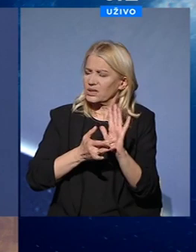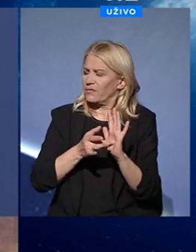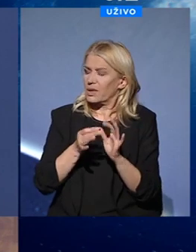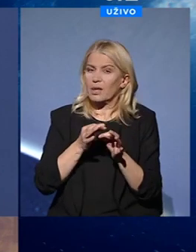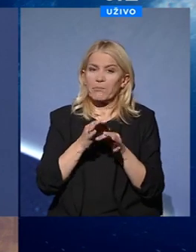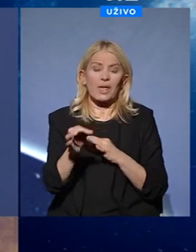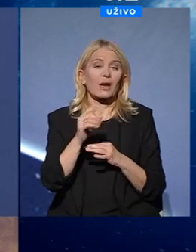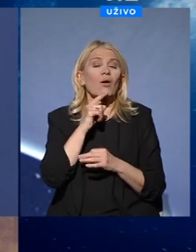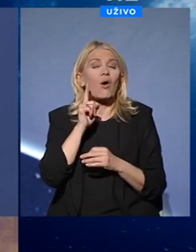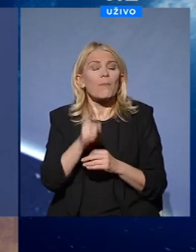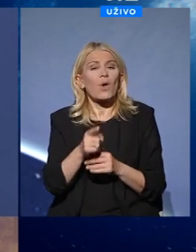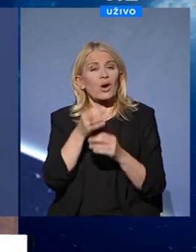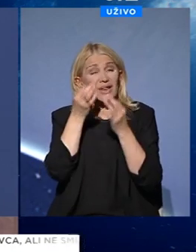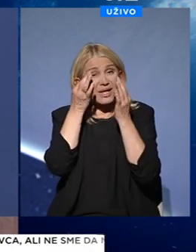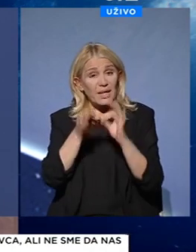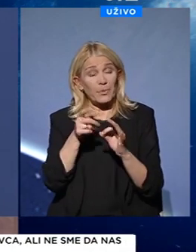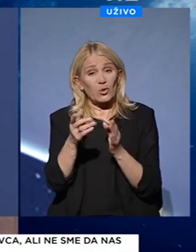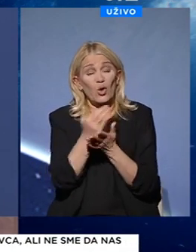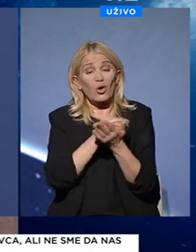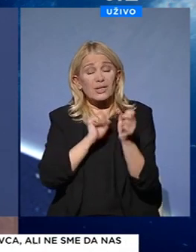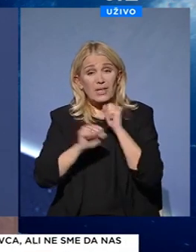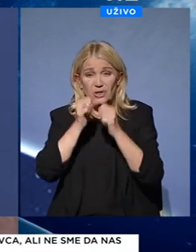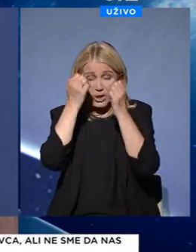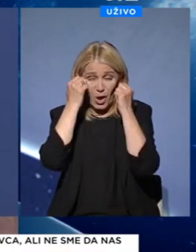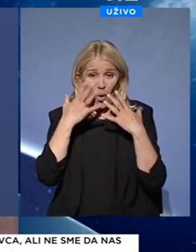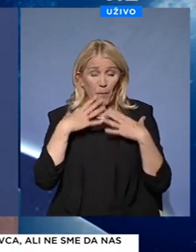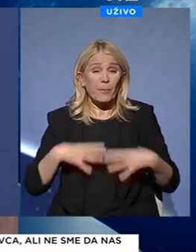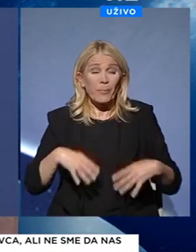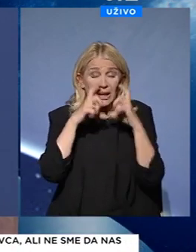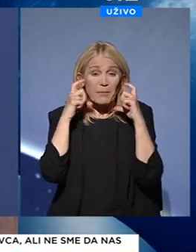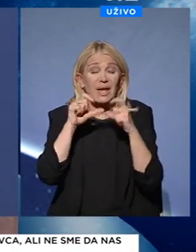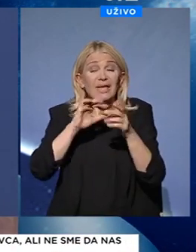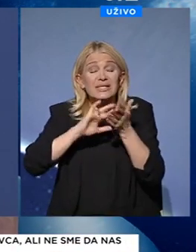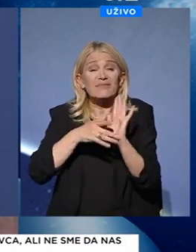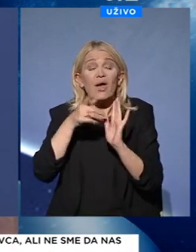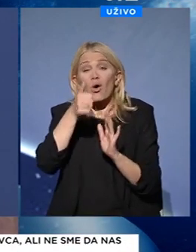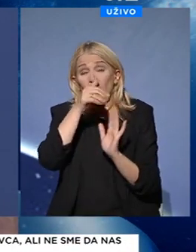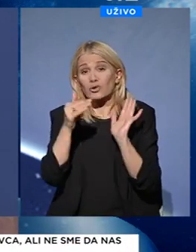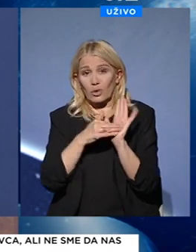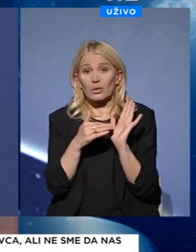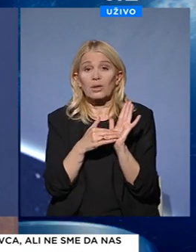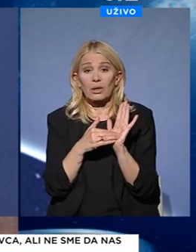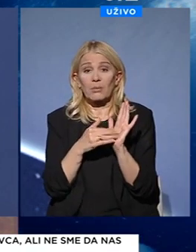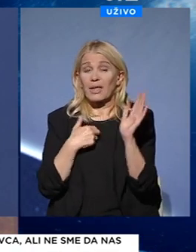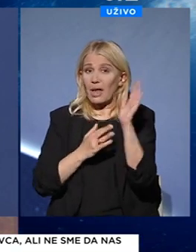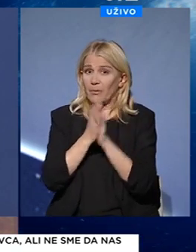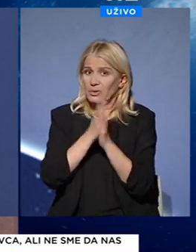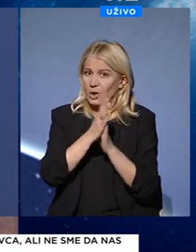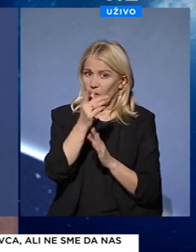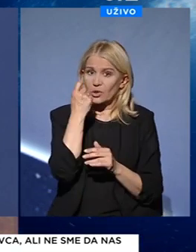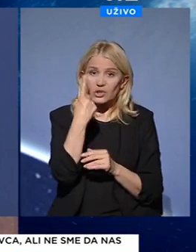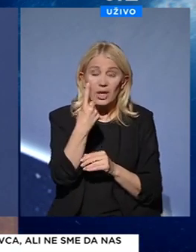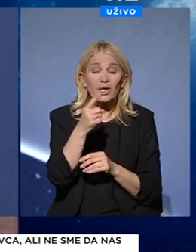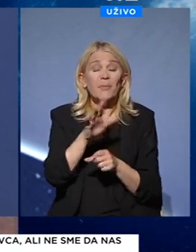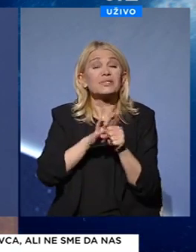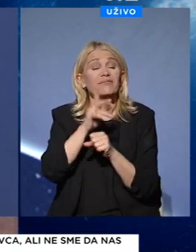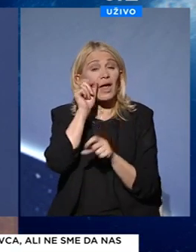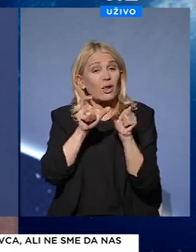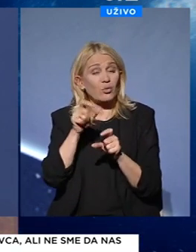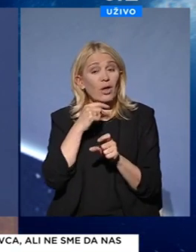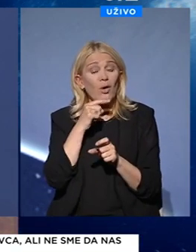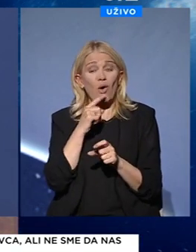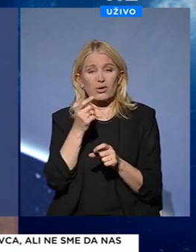koje moraju da se pridržavaju, to korišćenje zaštitne opreme i svega onoga što je neophodno. Zamolio bih još jednom sve ljude koje drže